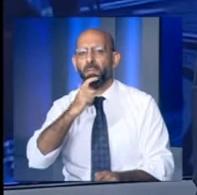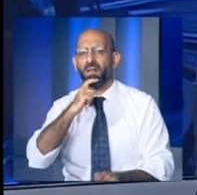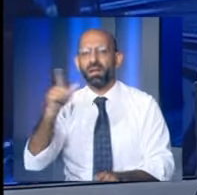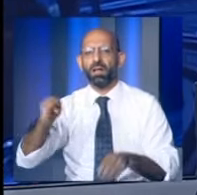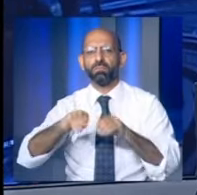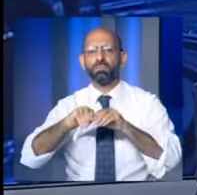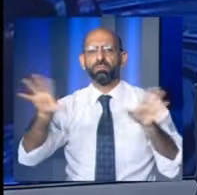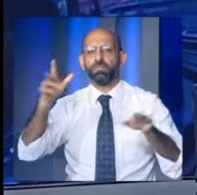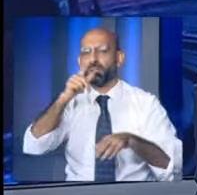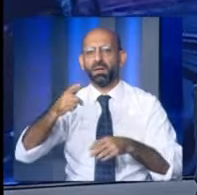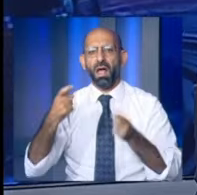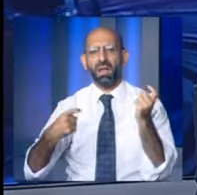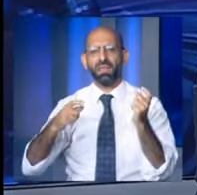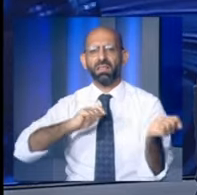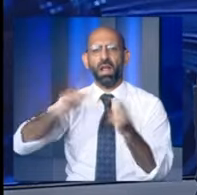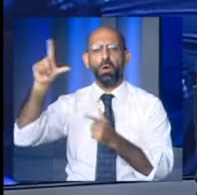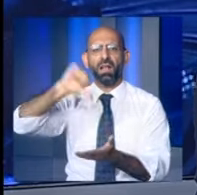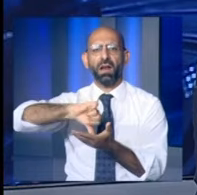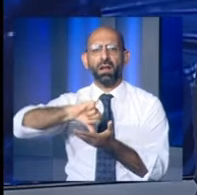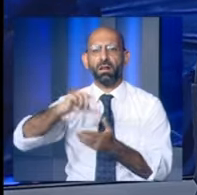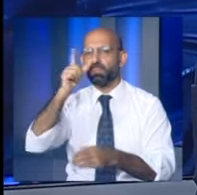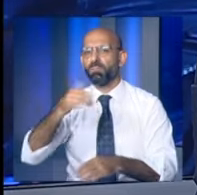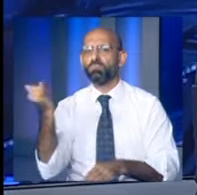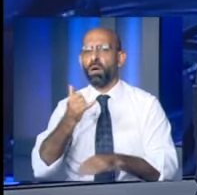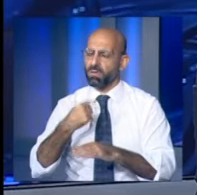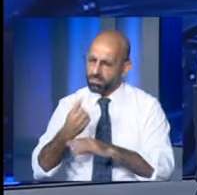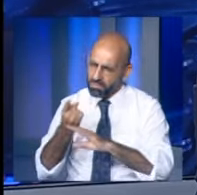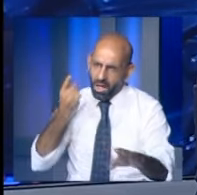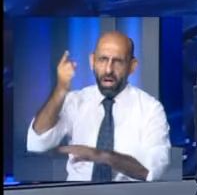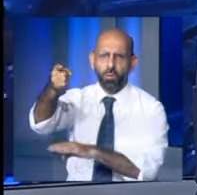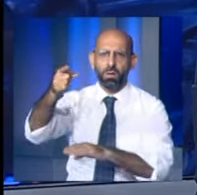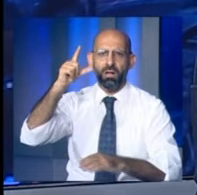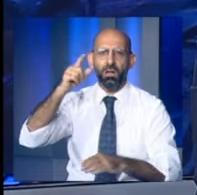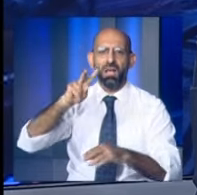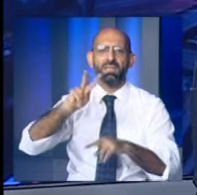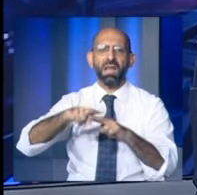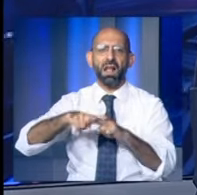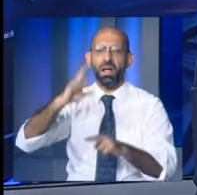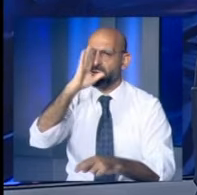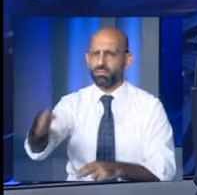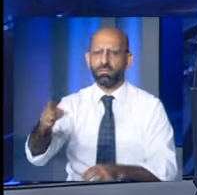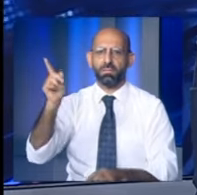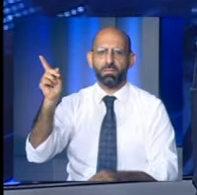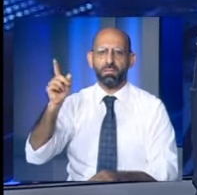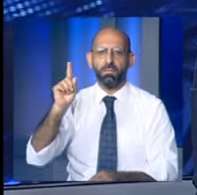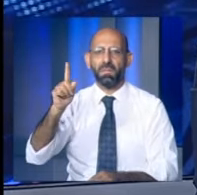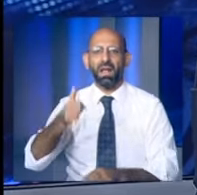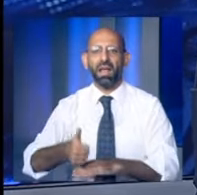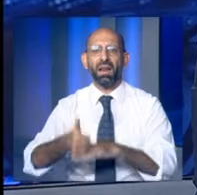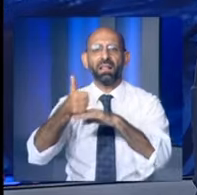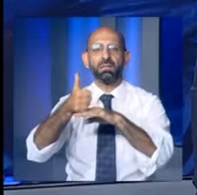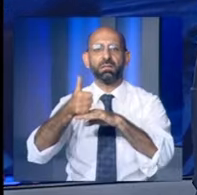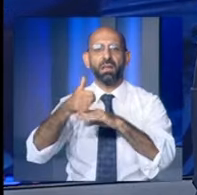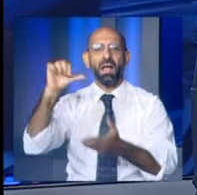أيضا صحيفة التلغراف البريطانية التي نشرت أن الحرس الثوري الإيراني طالب بمهاجمة تل أبيب ومدن